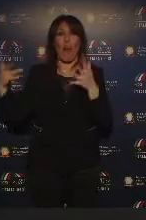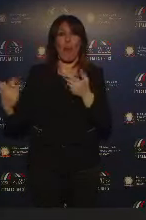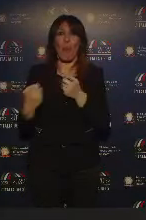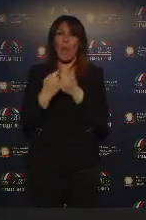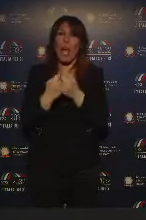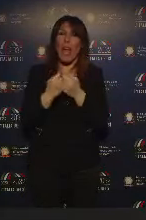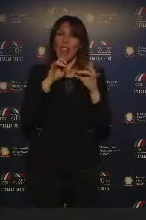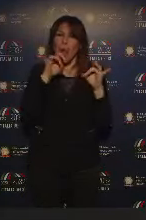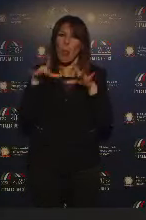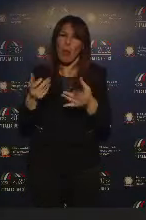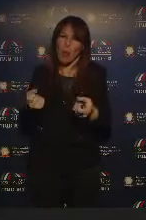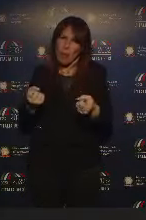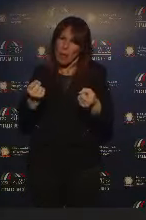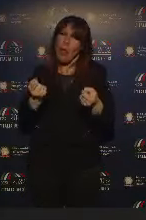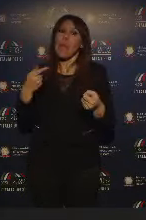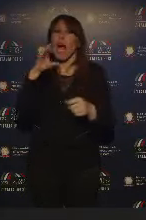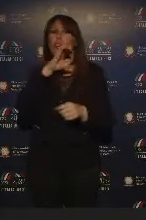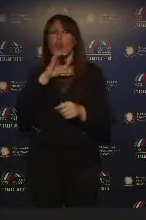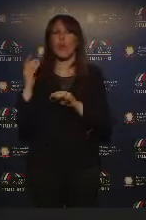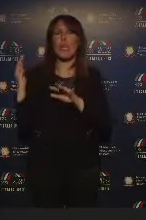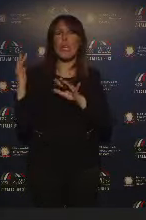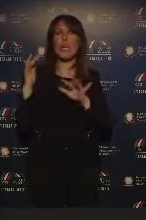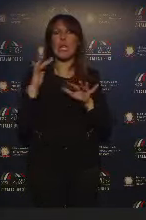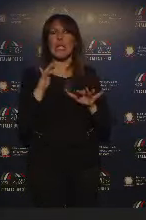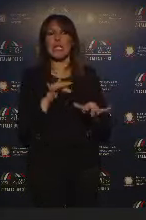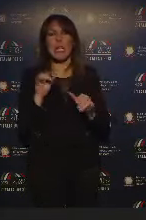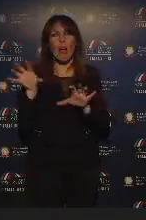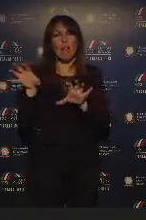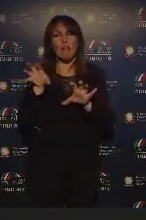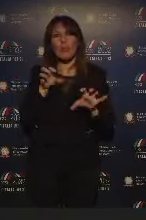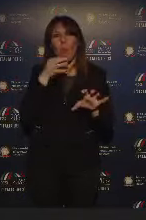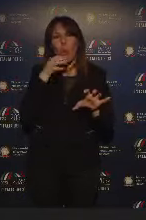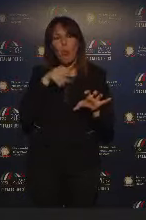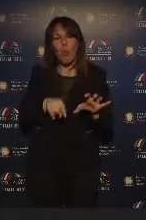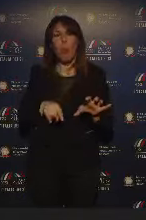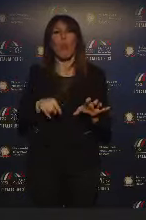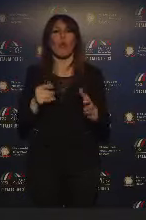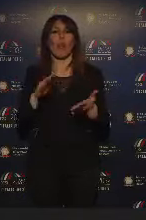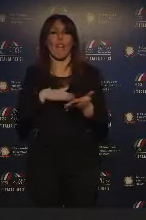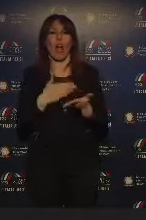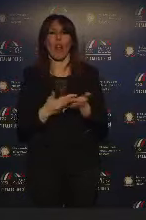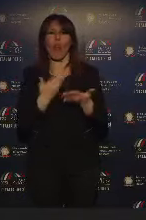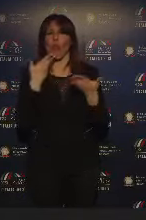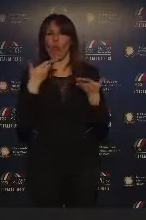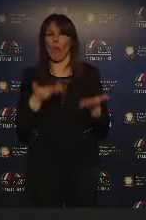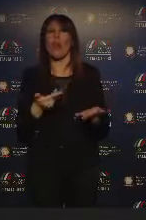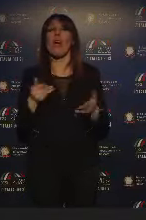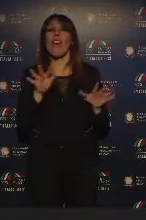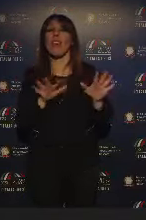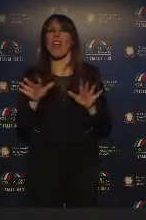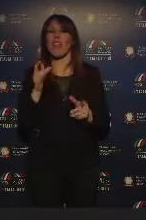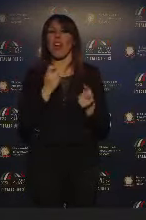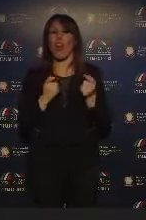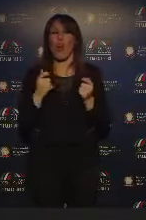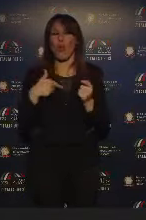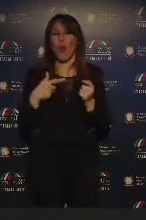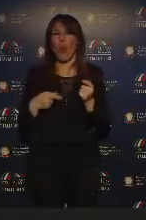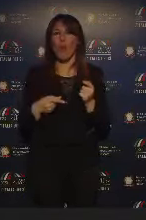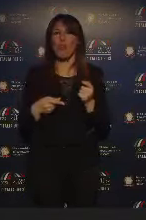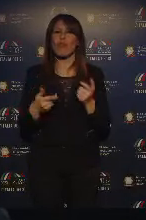turistica per cui stia ragionando anche di come valorizzarla i dati economici